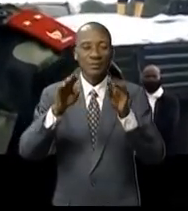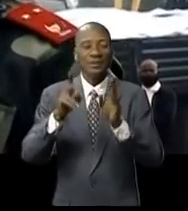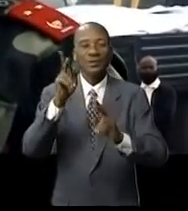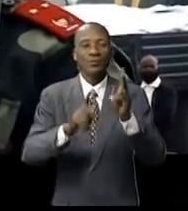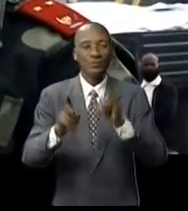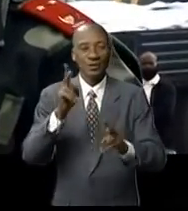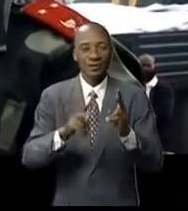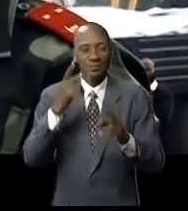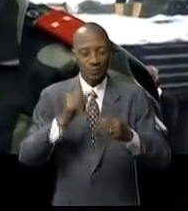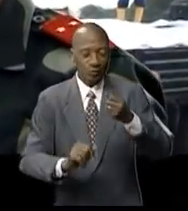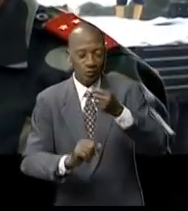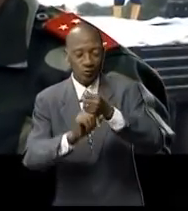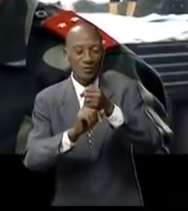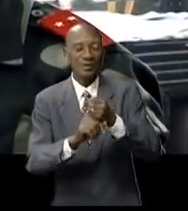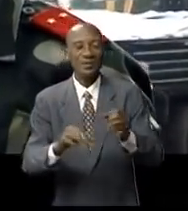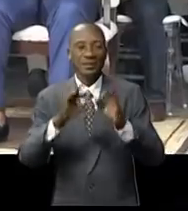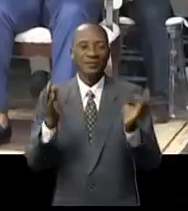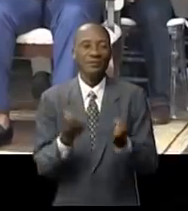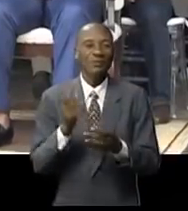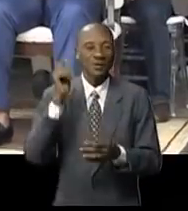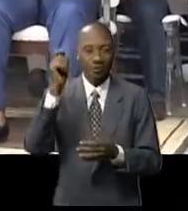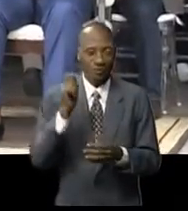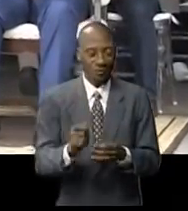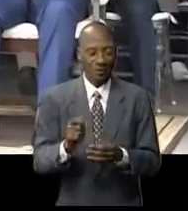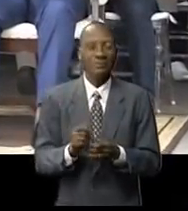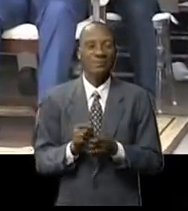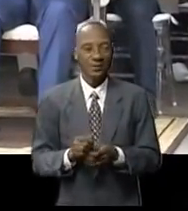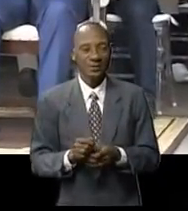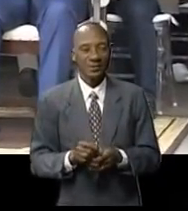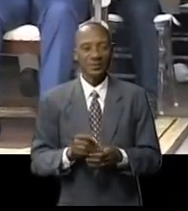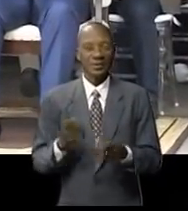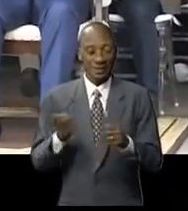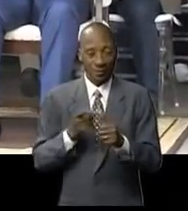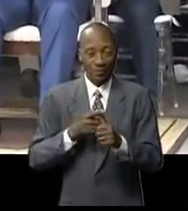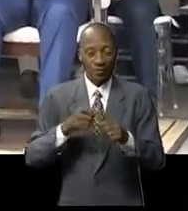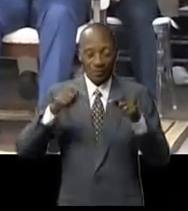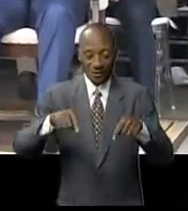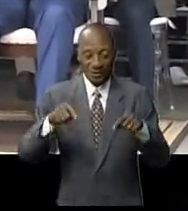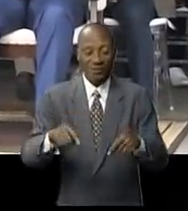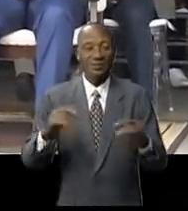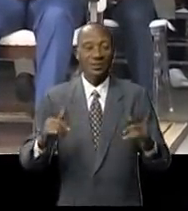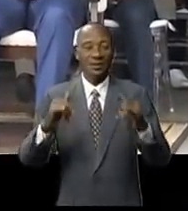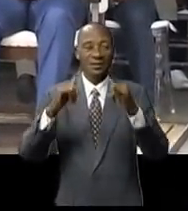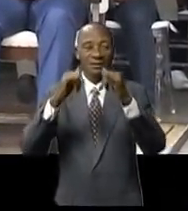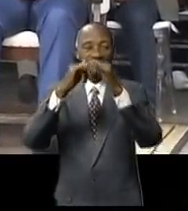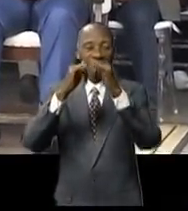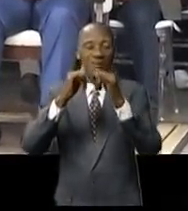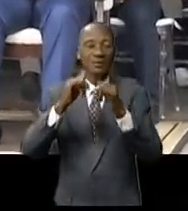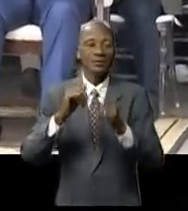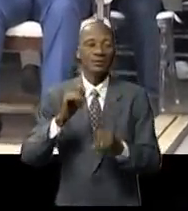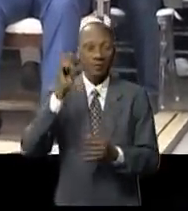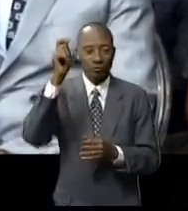de forêt. Et ce venant de nous arriver qui est notre pays en vue de leur réinsertion dans la société. Sur le plan de la